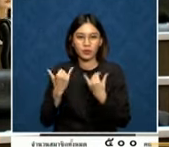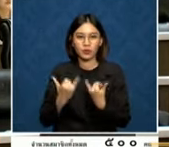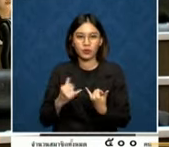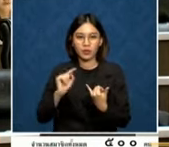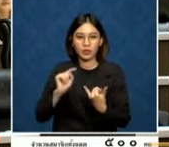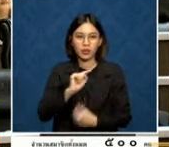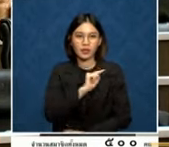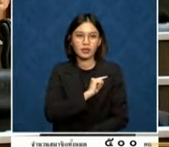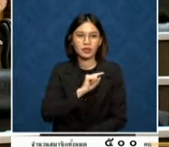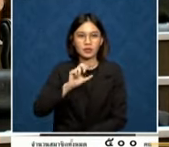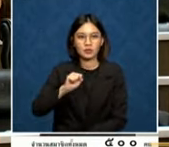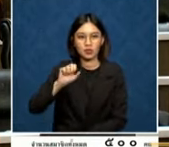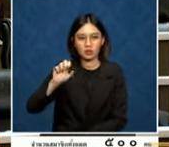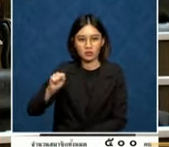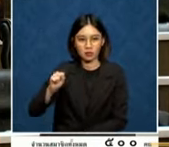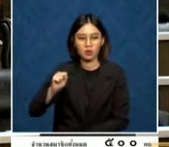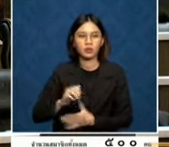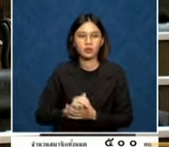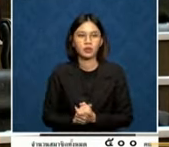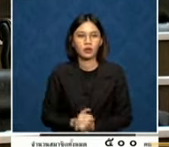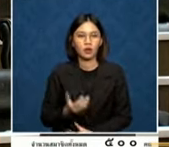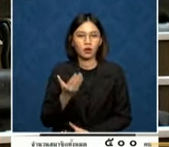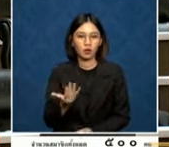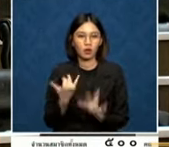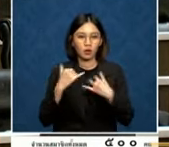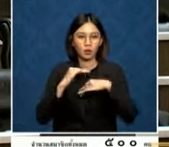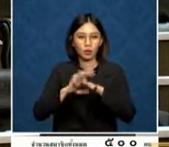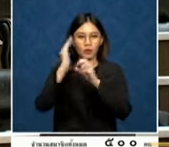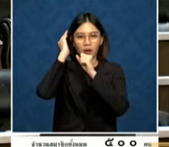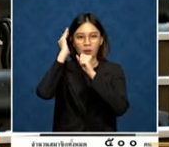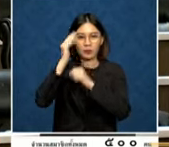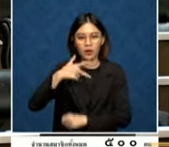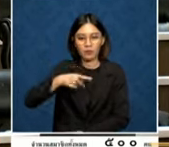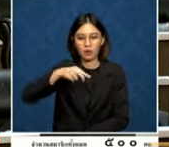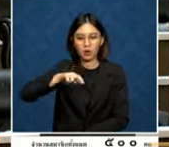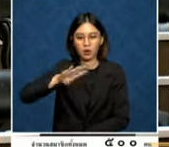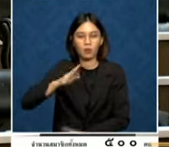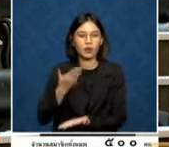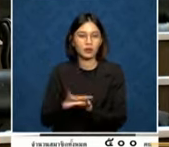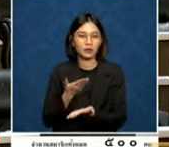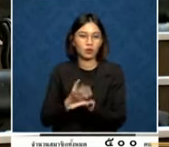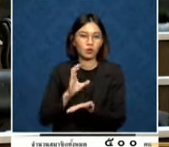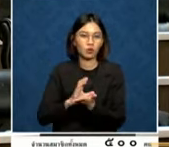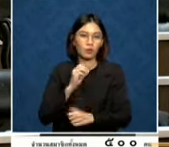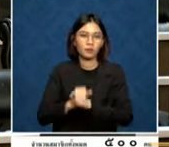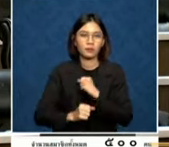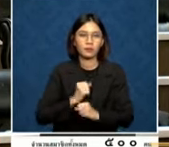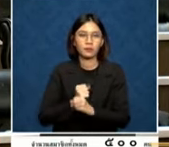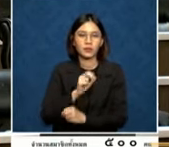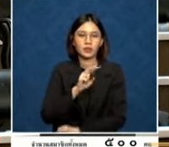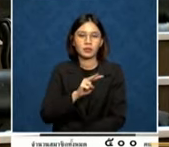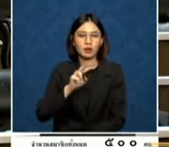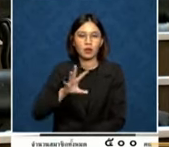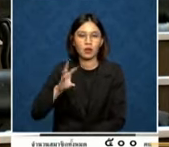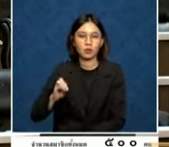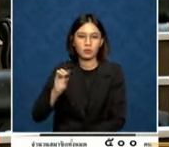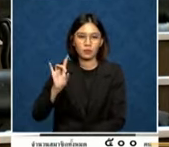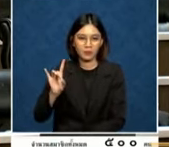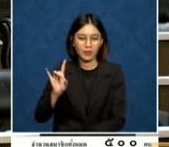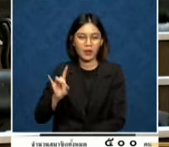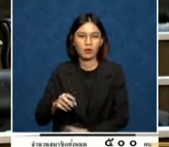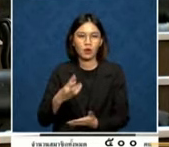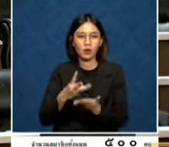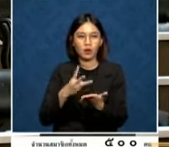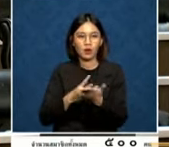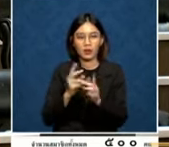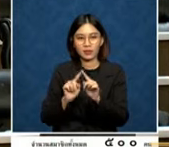ในฐานะสมาชิกสภาผู้แทนราษฎรขอร่วมอภิปรายร่างพ.ร.บงบประมาณรายจ่ายประจำปีพุทธศักราช 2568ใน